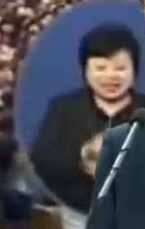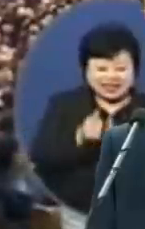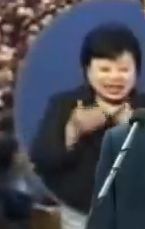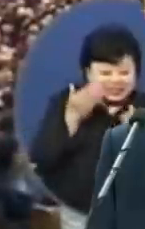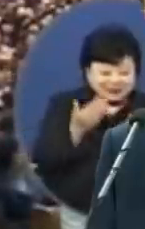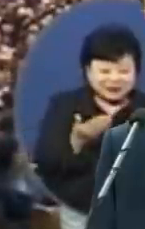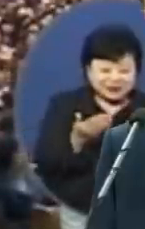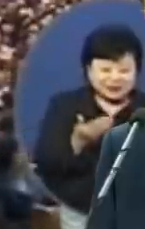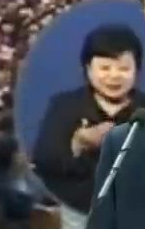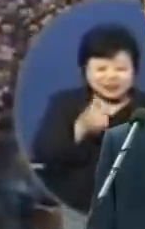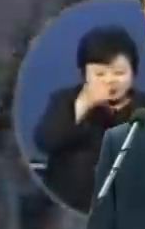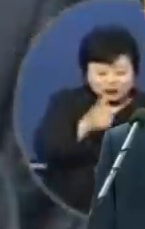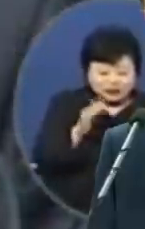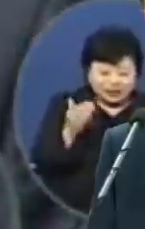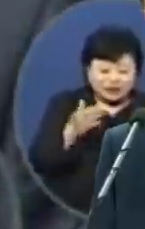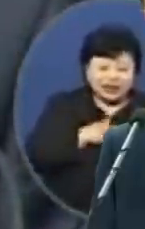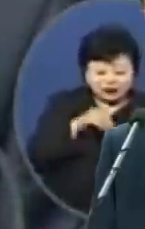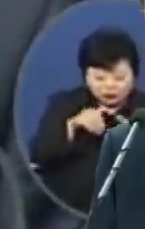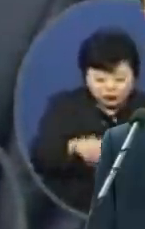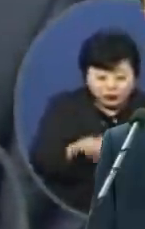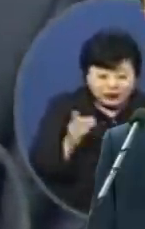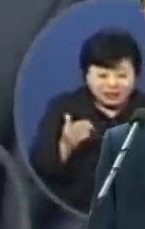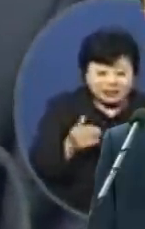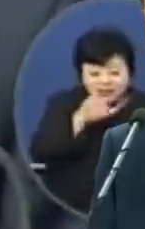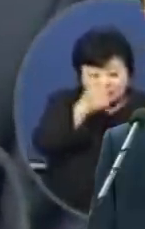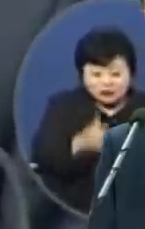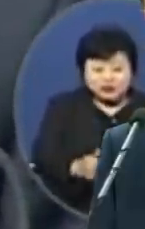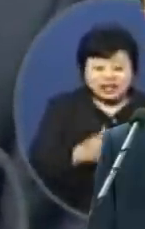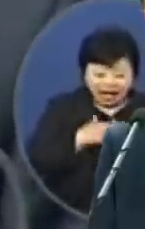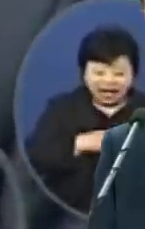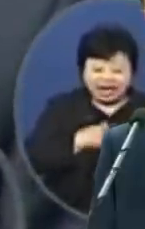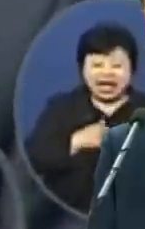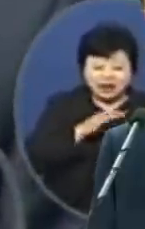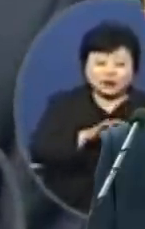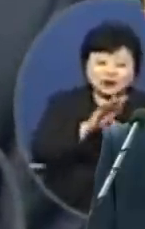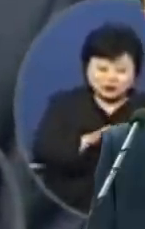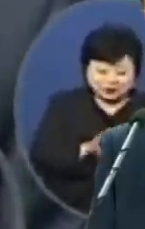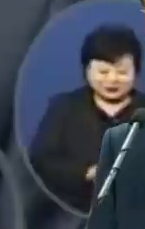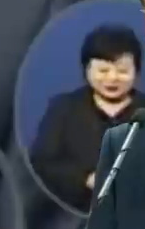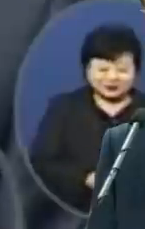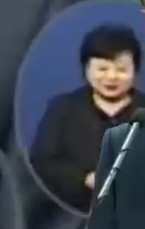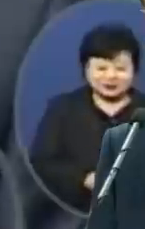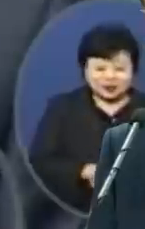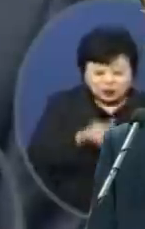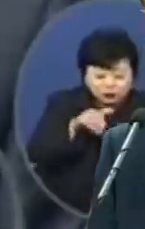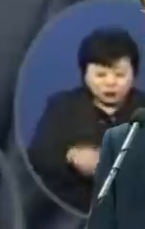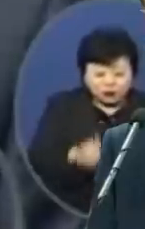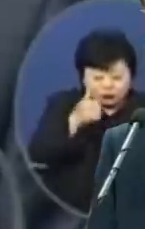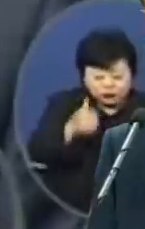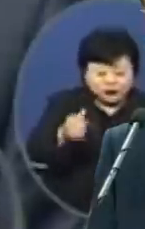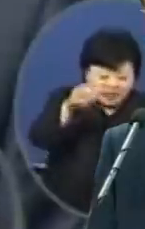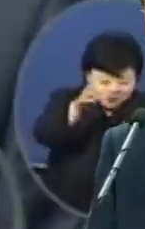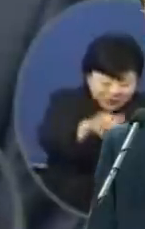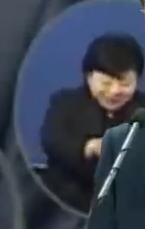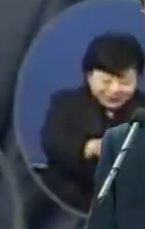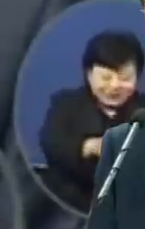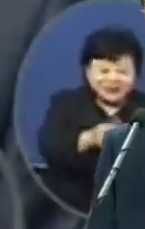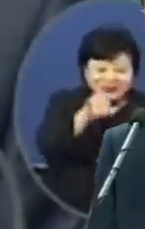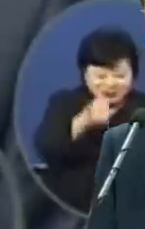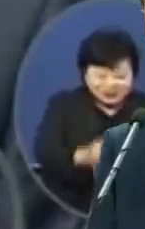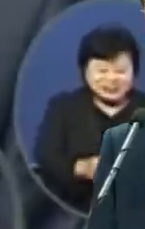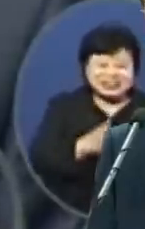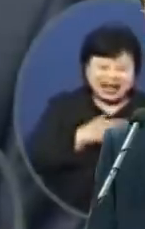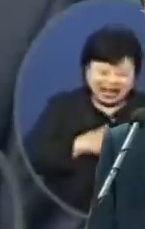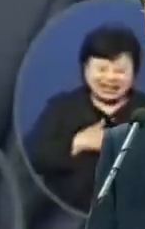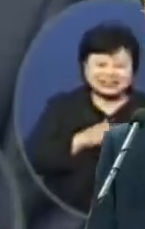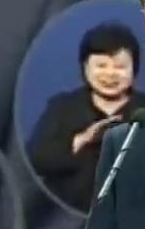하나님이 주인이 되고 나는 종이 되니까 주인이 알아서 해주지 않습니까? 종은 주인에게 맡겨놓으면 주인이 다